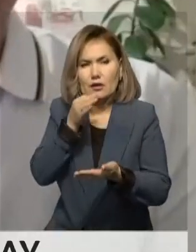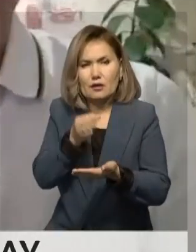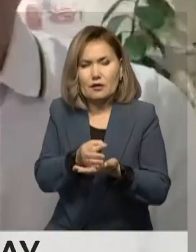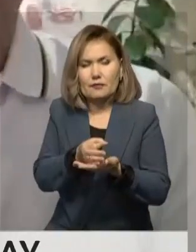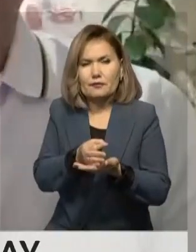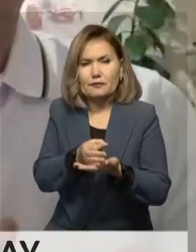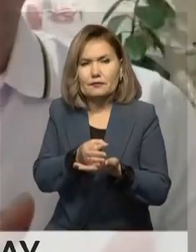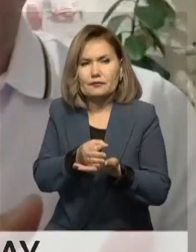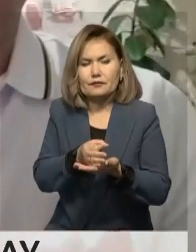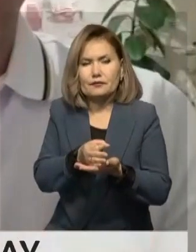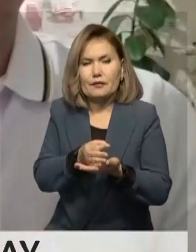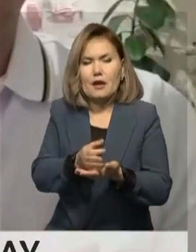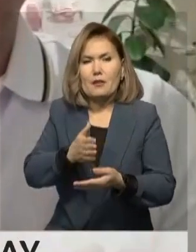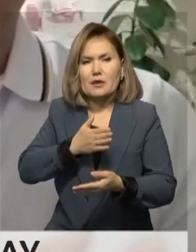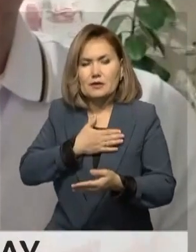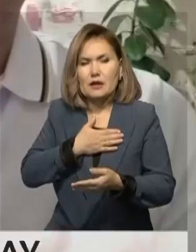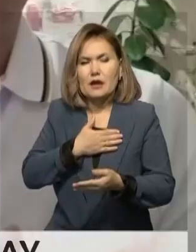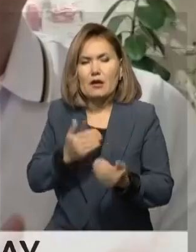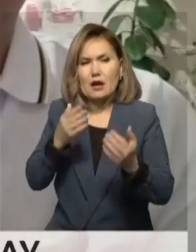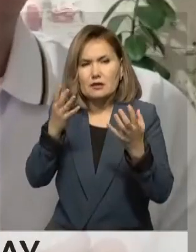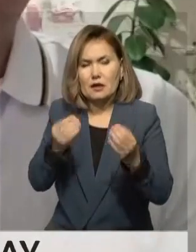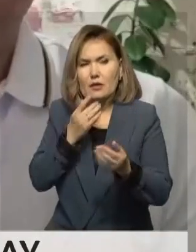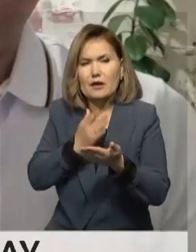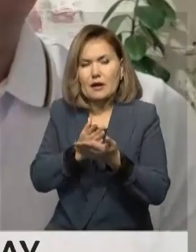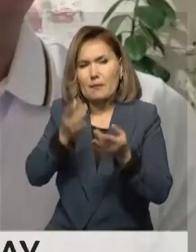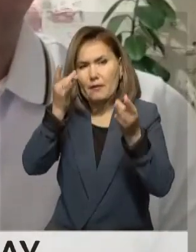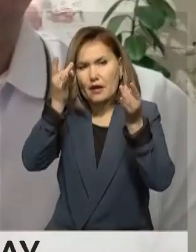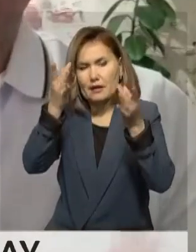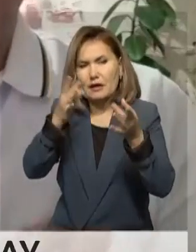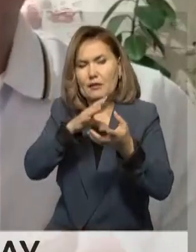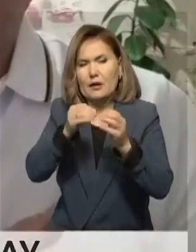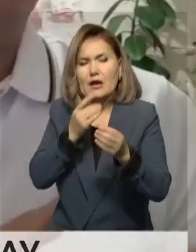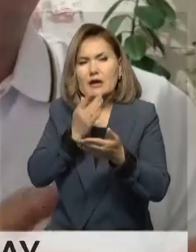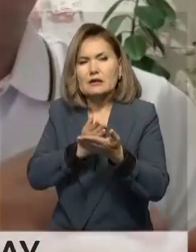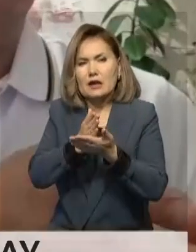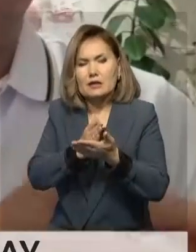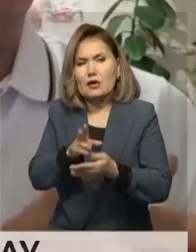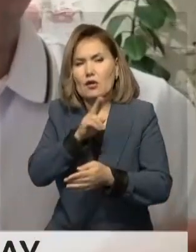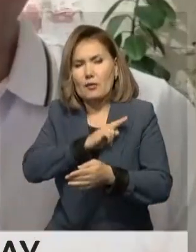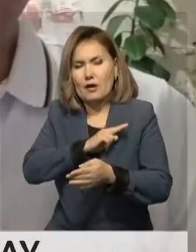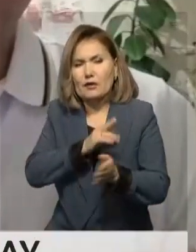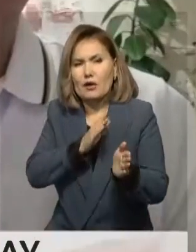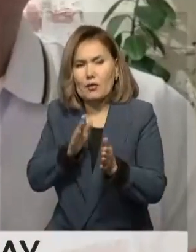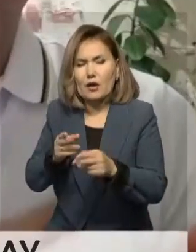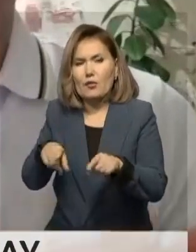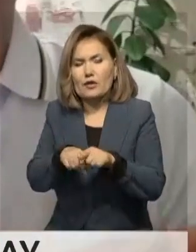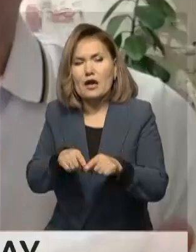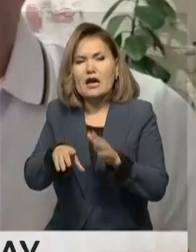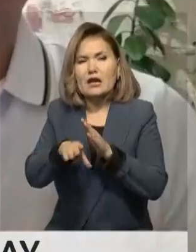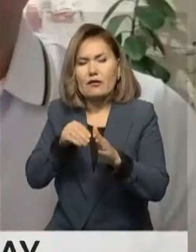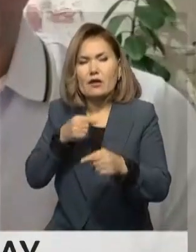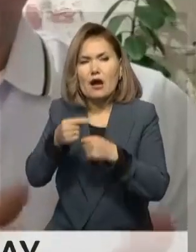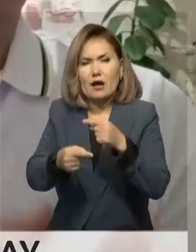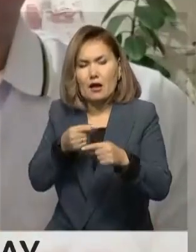нәрсе, біздегі қазіргі мынау саяси мәдениет, саяси механизмдер осындай референдум